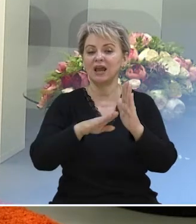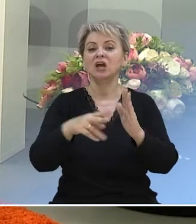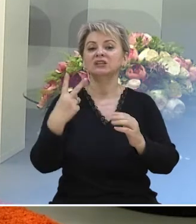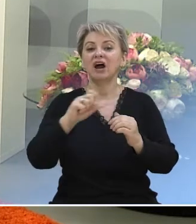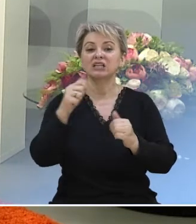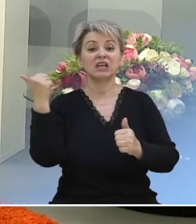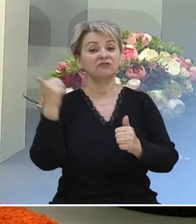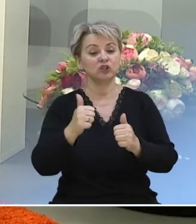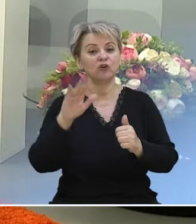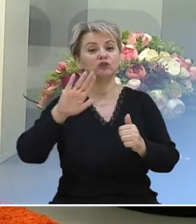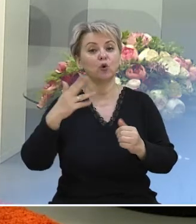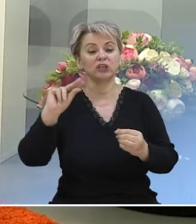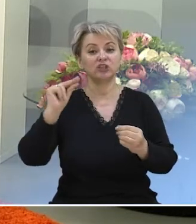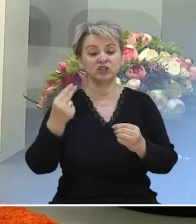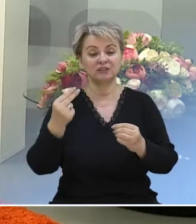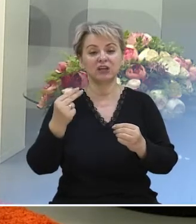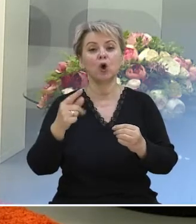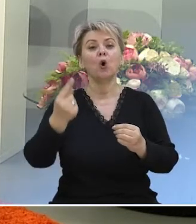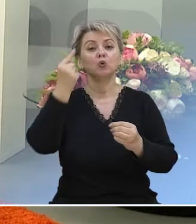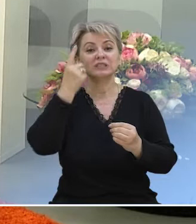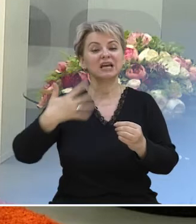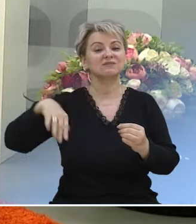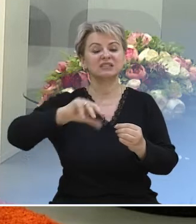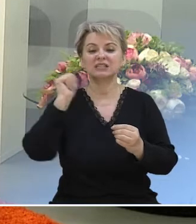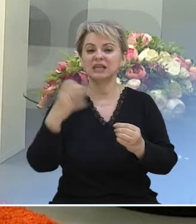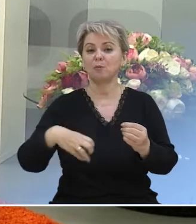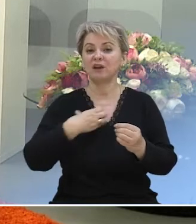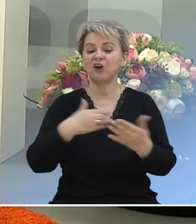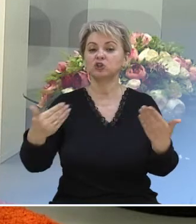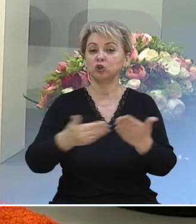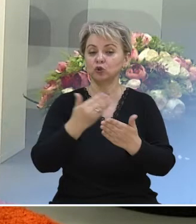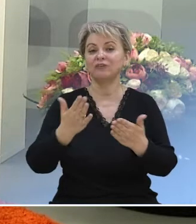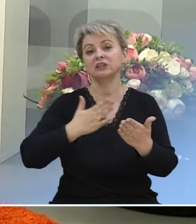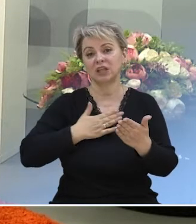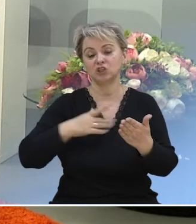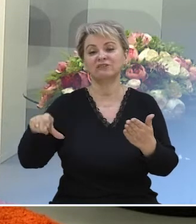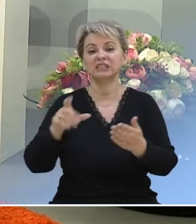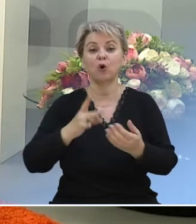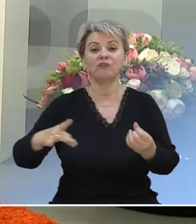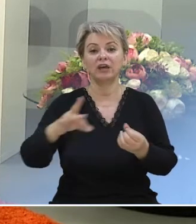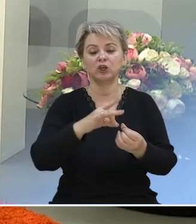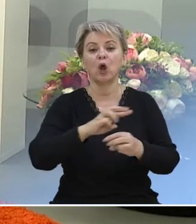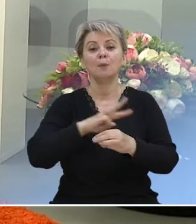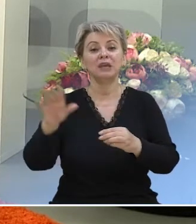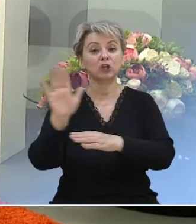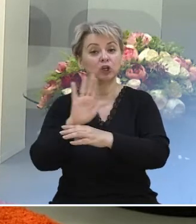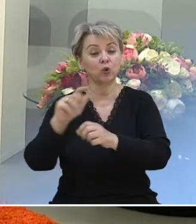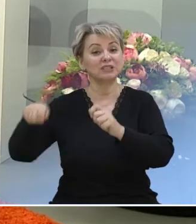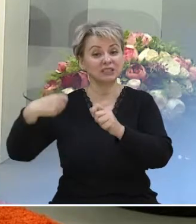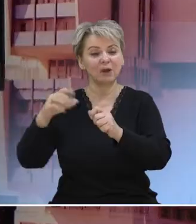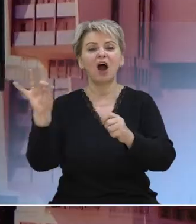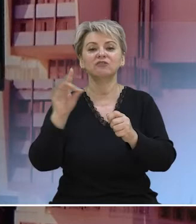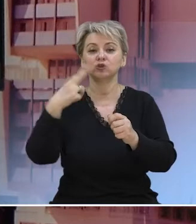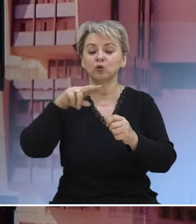нашем телеканале 2 раза в неделю, вторник и четверг, и узнать все самые актуальные новости нашего Донского региона. Вот Миллерово